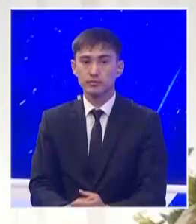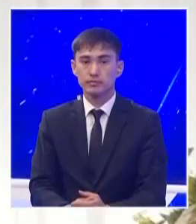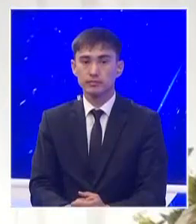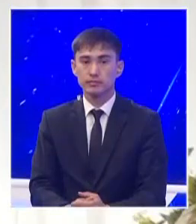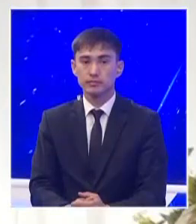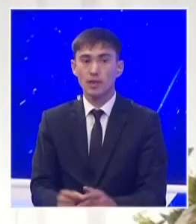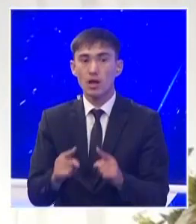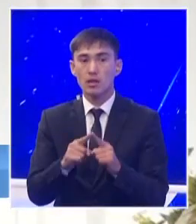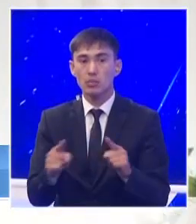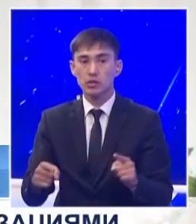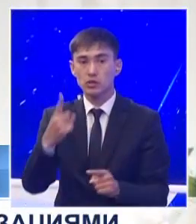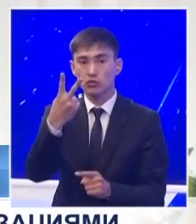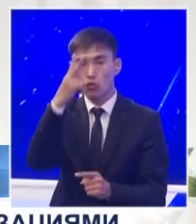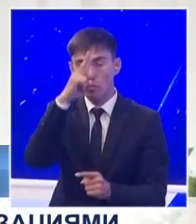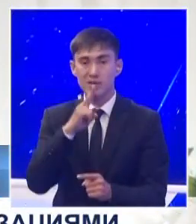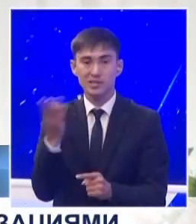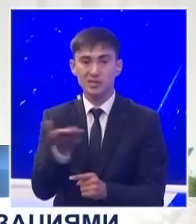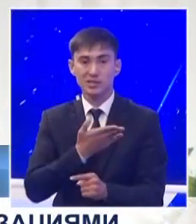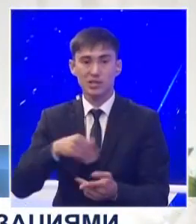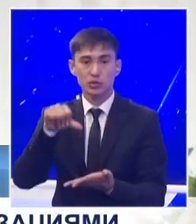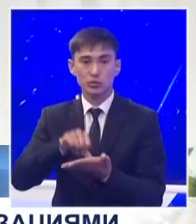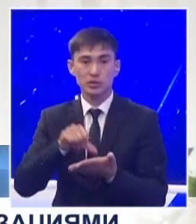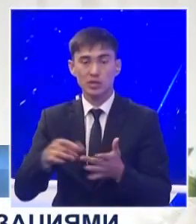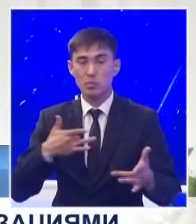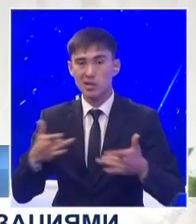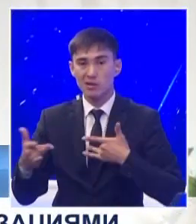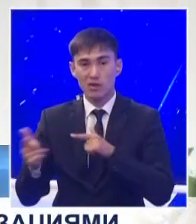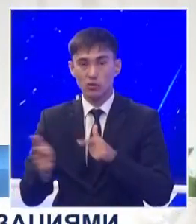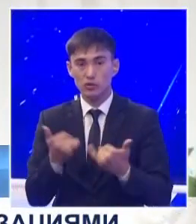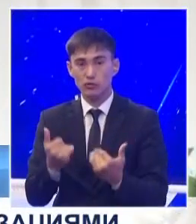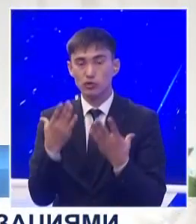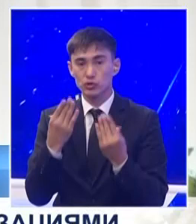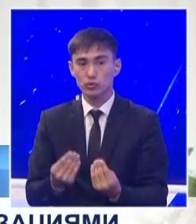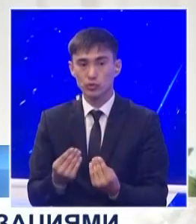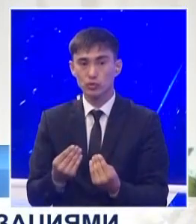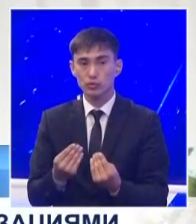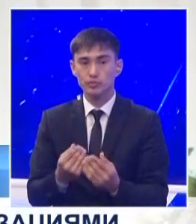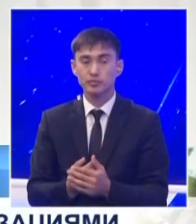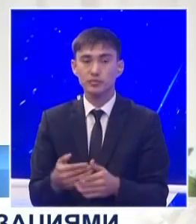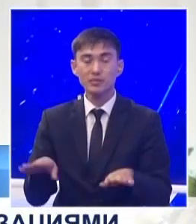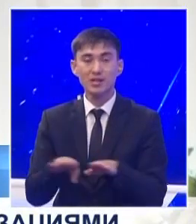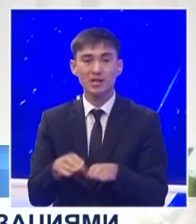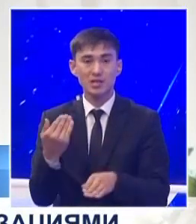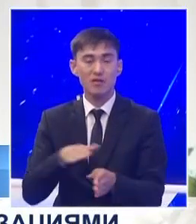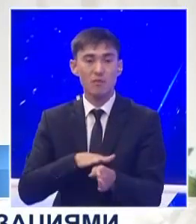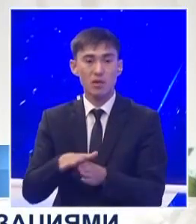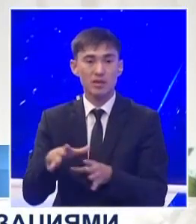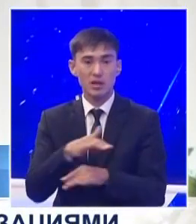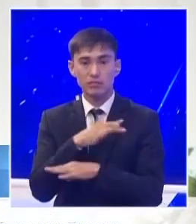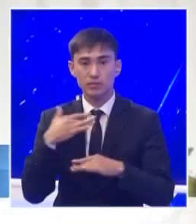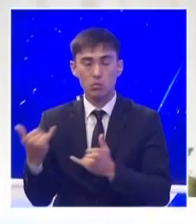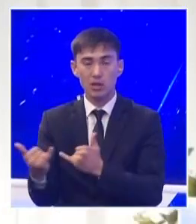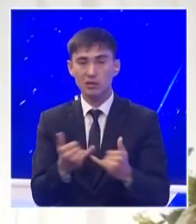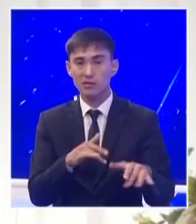На протяжении 2 месяцев наши дебютанты не только репетировали, готовились к сегодняшнему дню, также они выполняли всякие